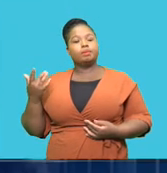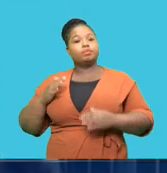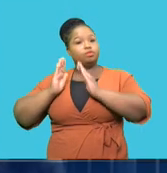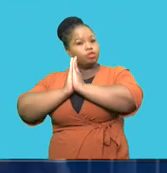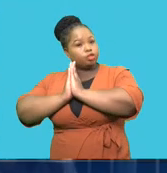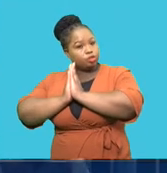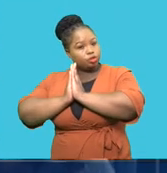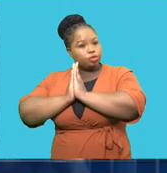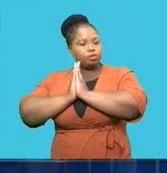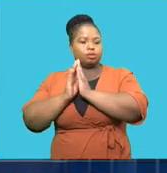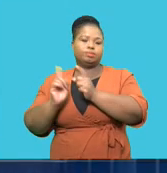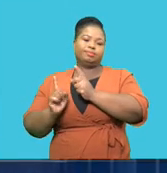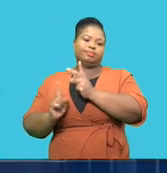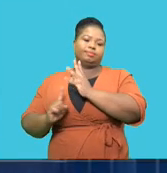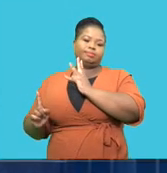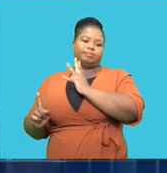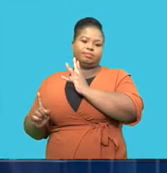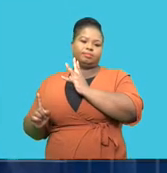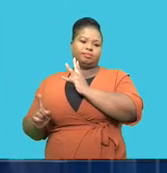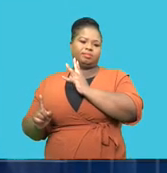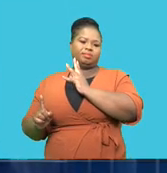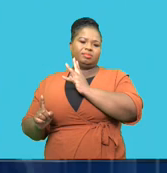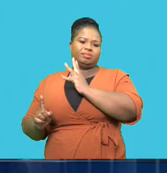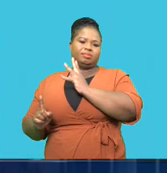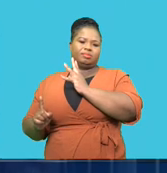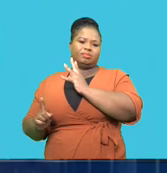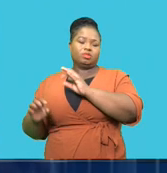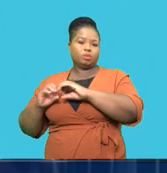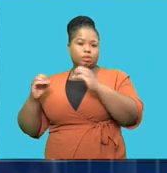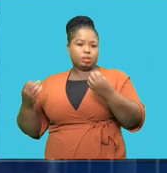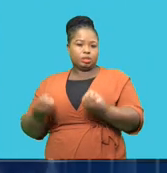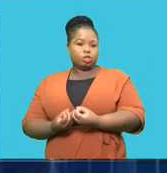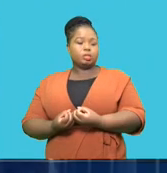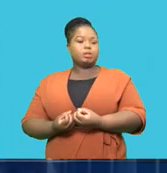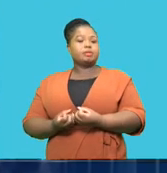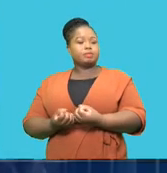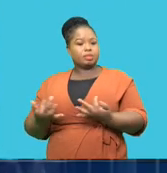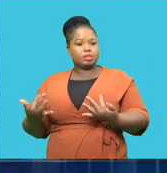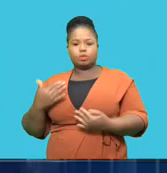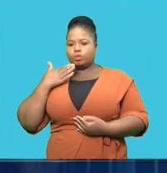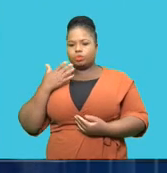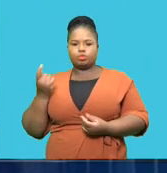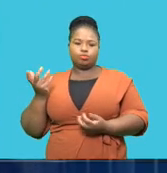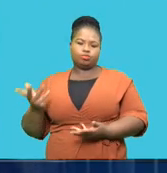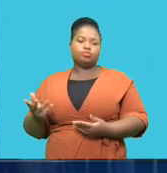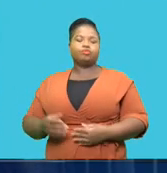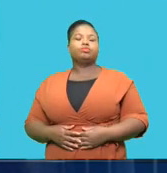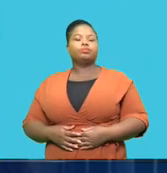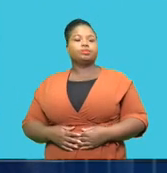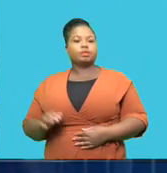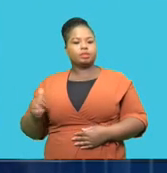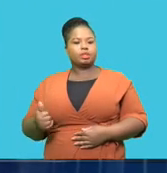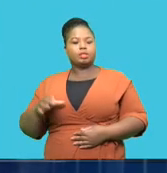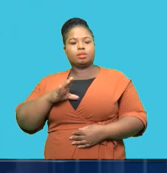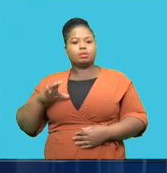church of churches, we call it ama organizations that are actually dealing with that. And then sacela ukuthi